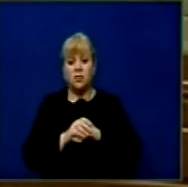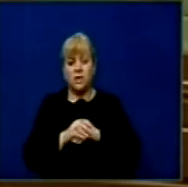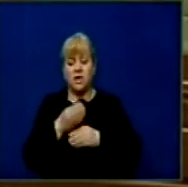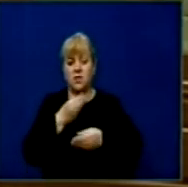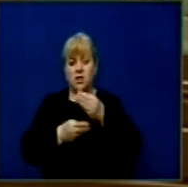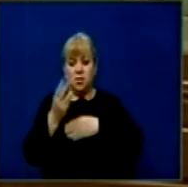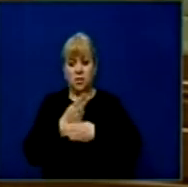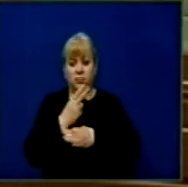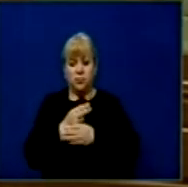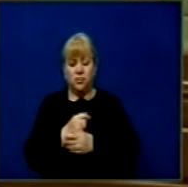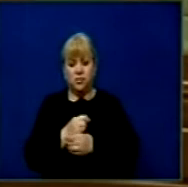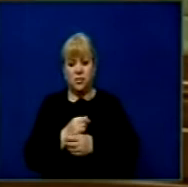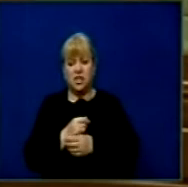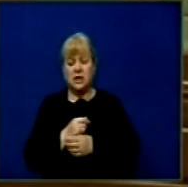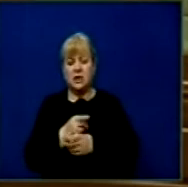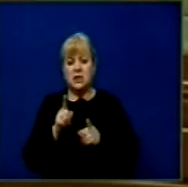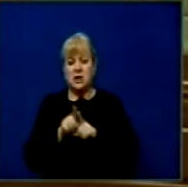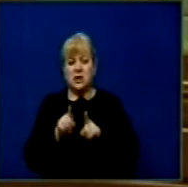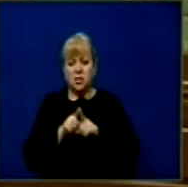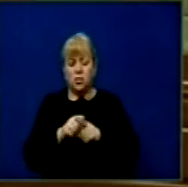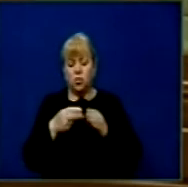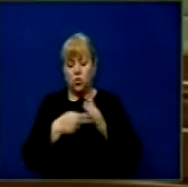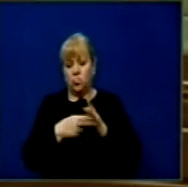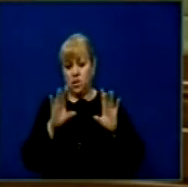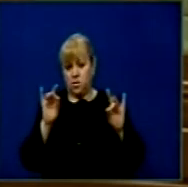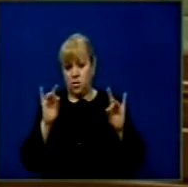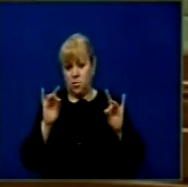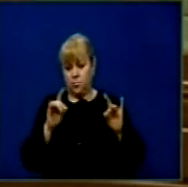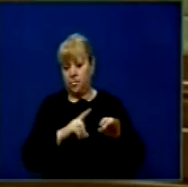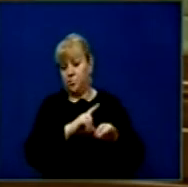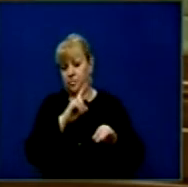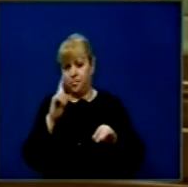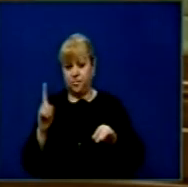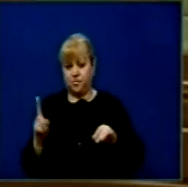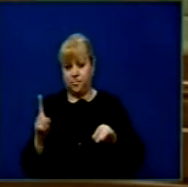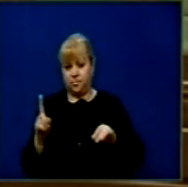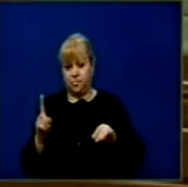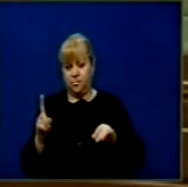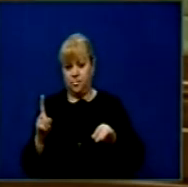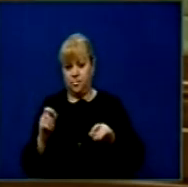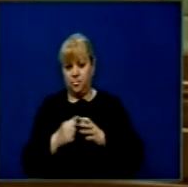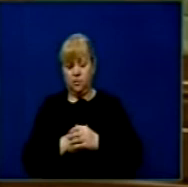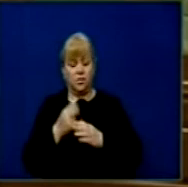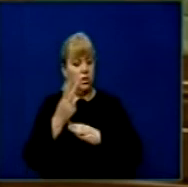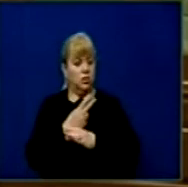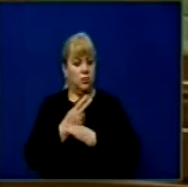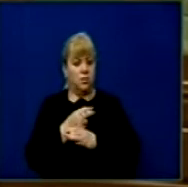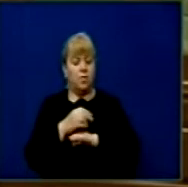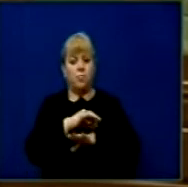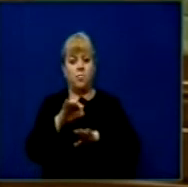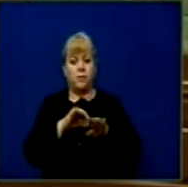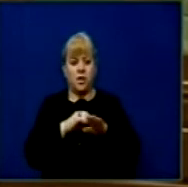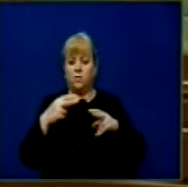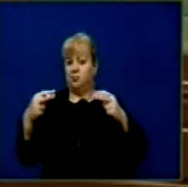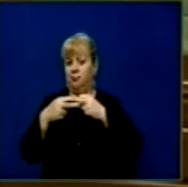publike janë si rjedhoi prej vitit 2010, të paktën drejt për së drejti e një projekti publik, që është projekti i